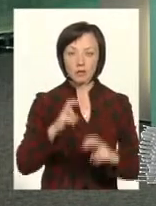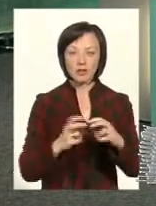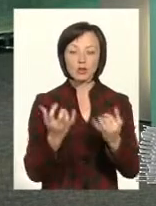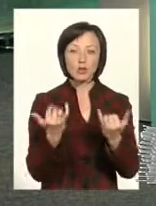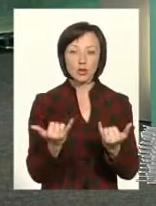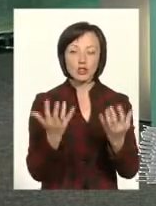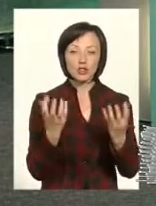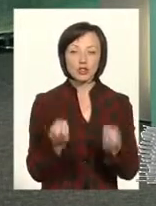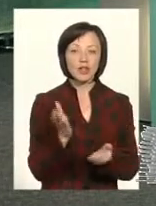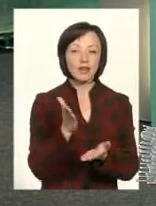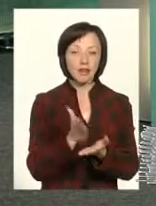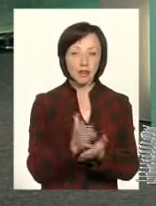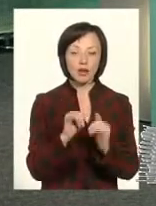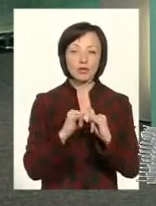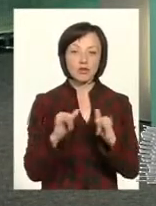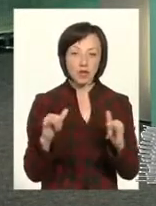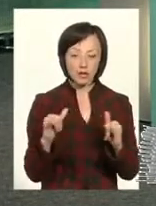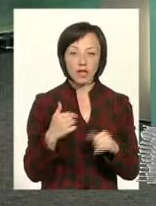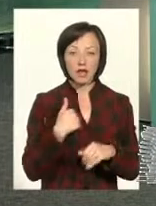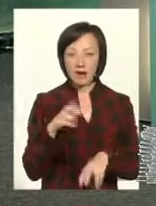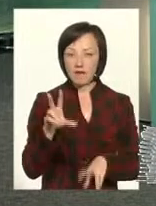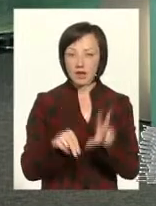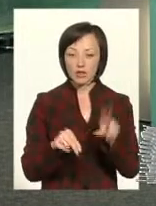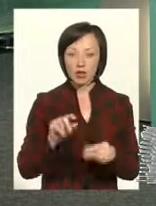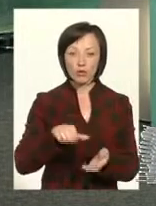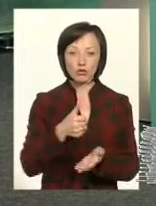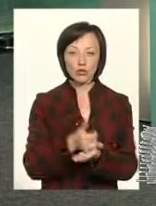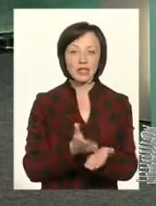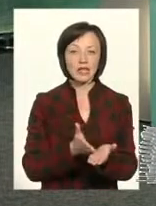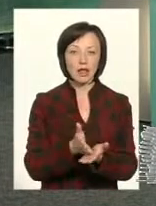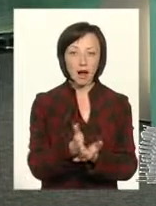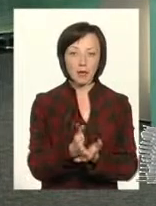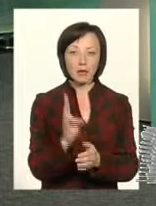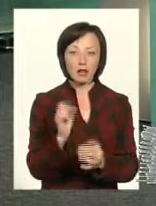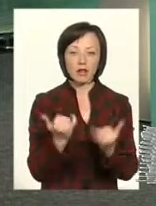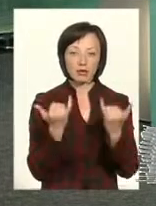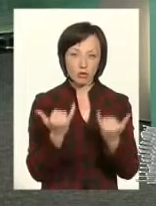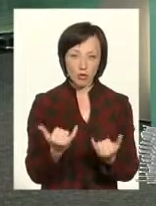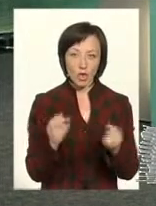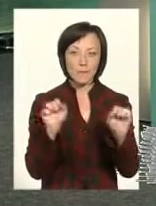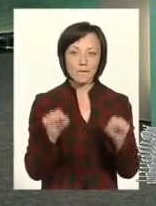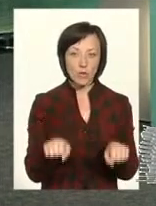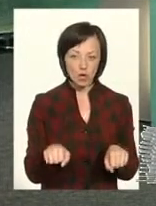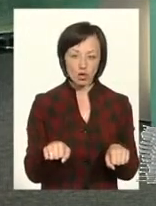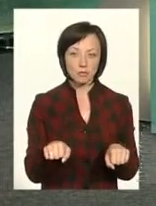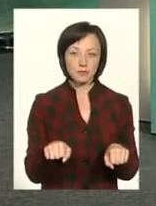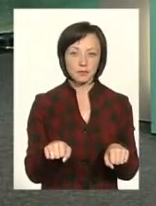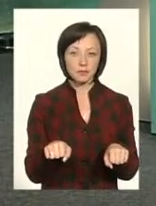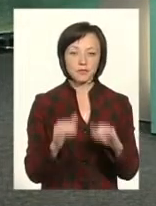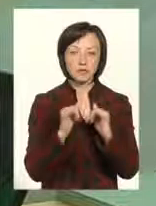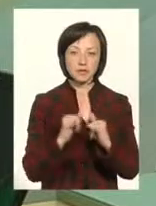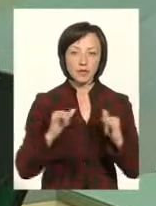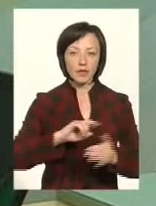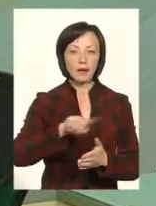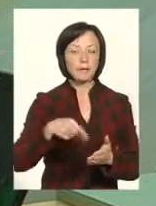сьогодні ще існують і розвиваються. Я рахую, це основні напрямки на сьогодні, які може